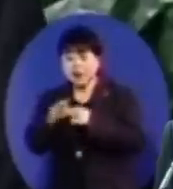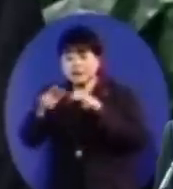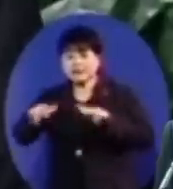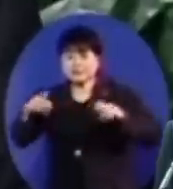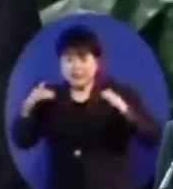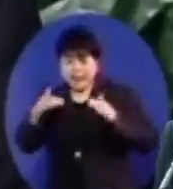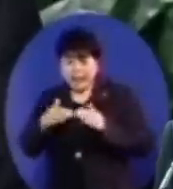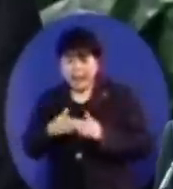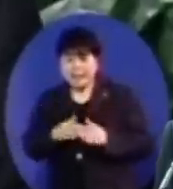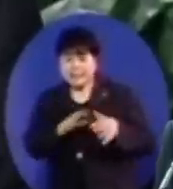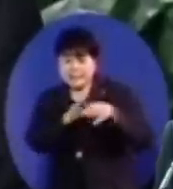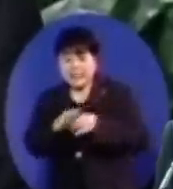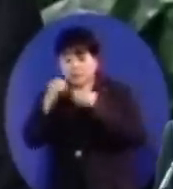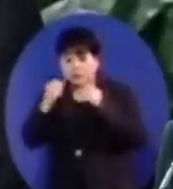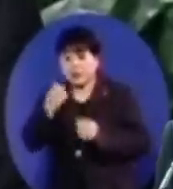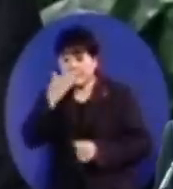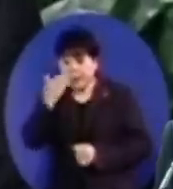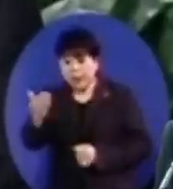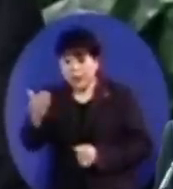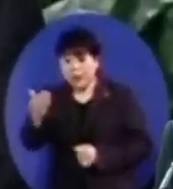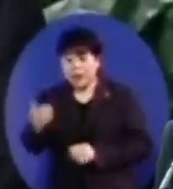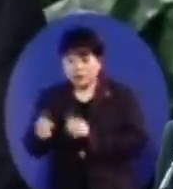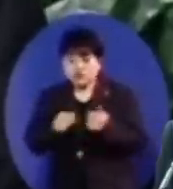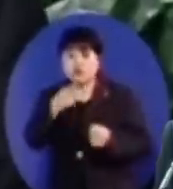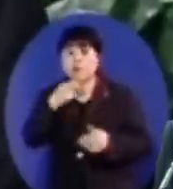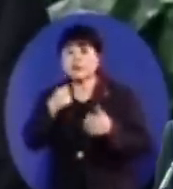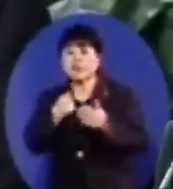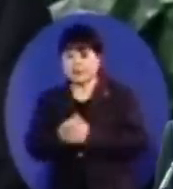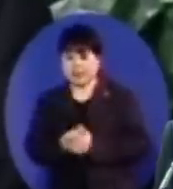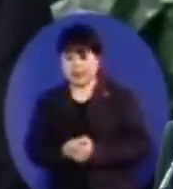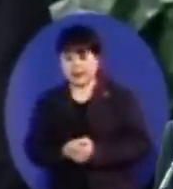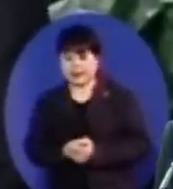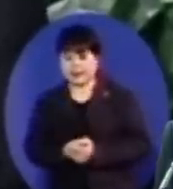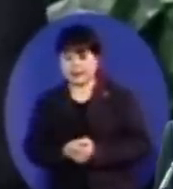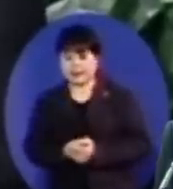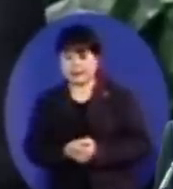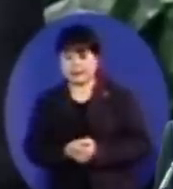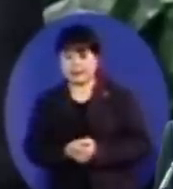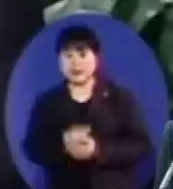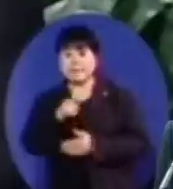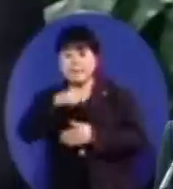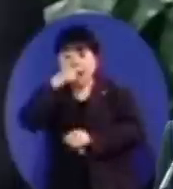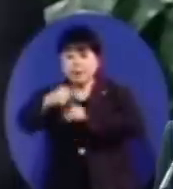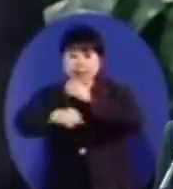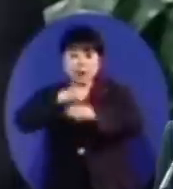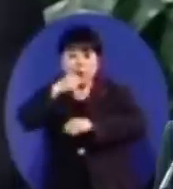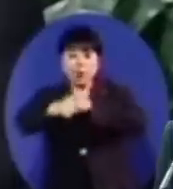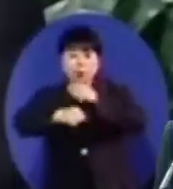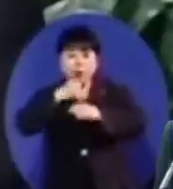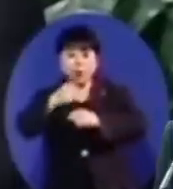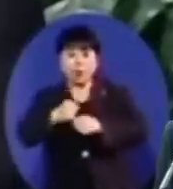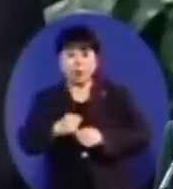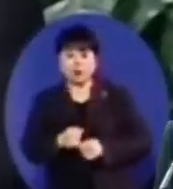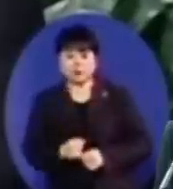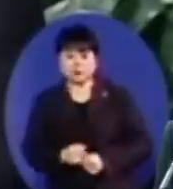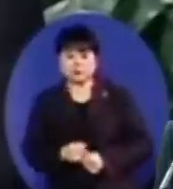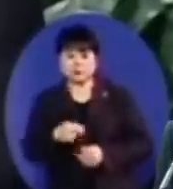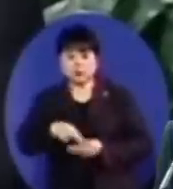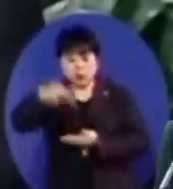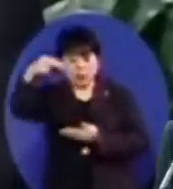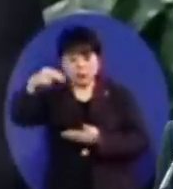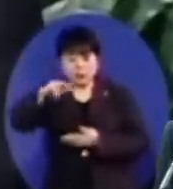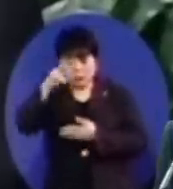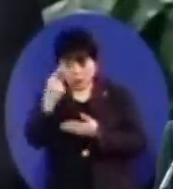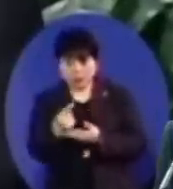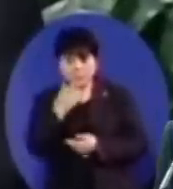살아있어 계실 것입니다. 왜냐하면 죽음이 없으니까 마음대로 천국에 올라갔다 내려갔다 했을